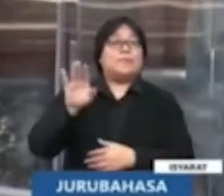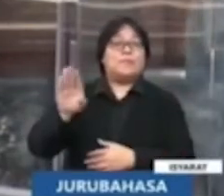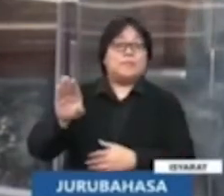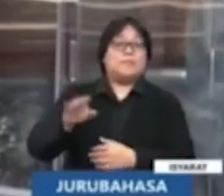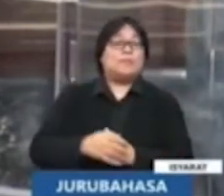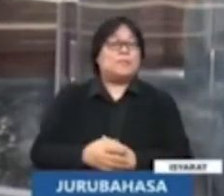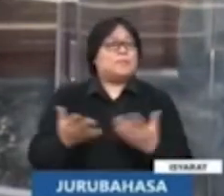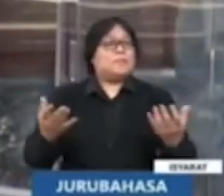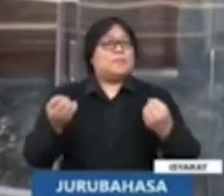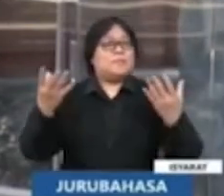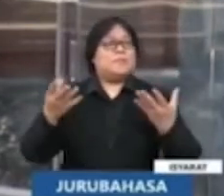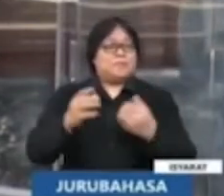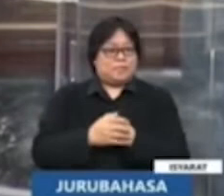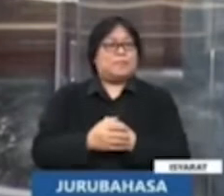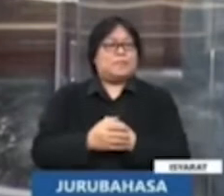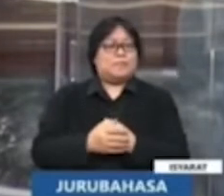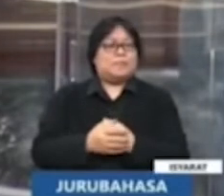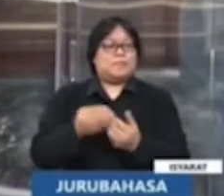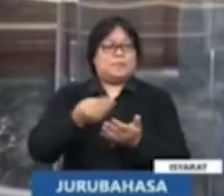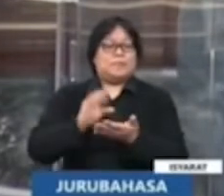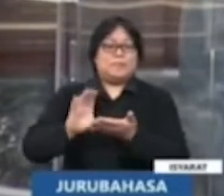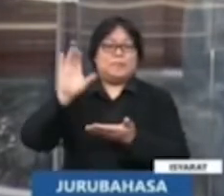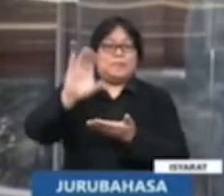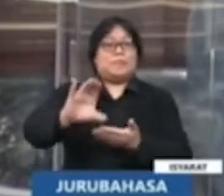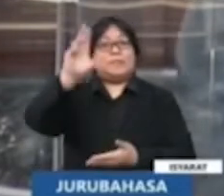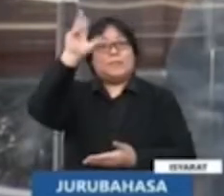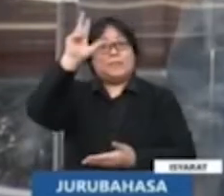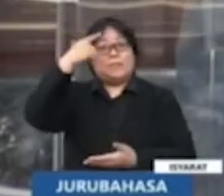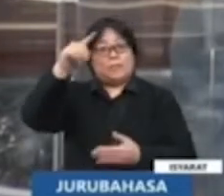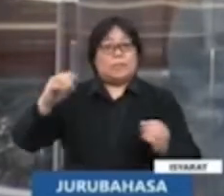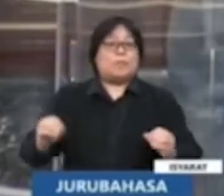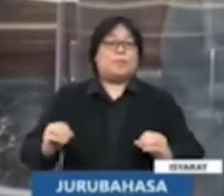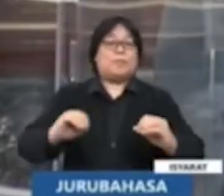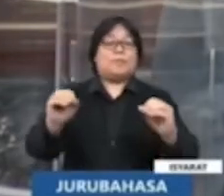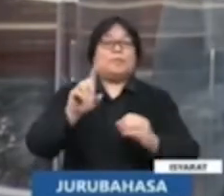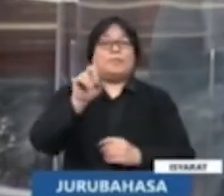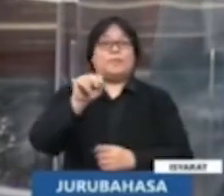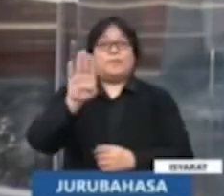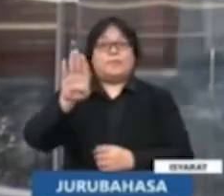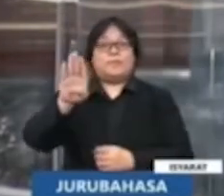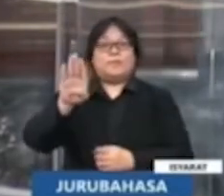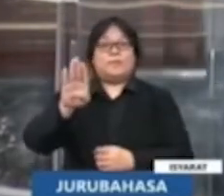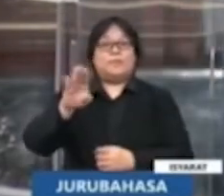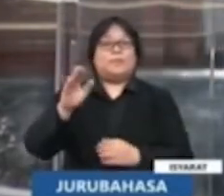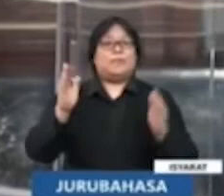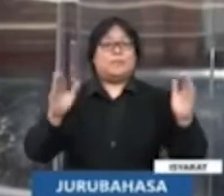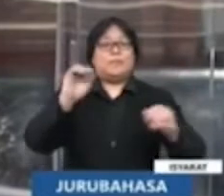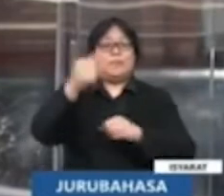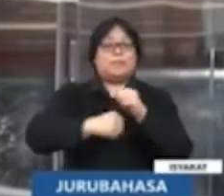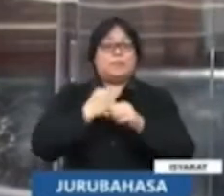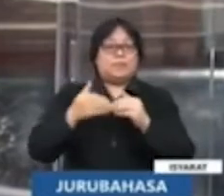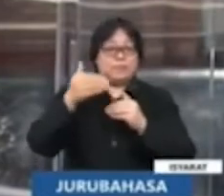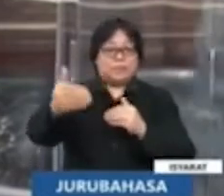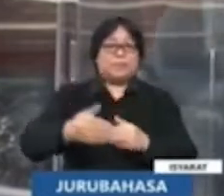Berhormat, berapakah suntikan yang diberi oleh kerajaan bagi pengoperasian DNB bagi tempoh 10 tahun